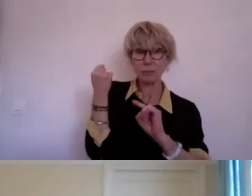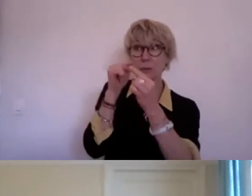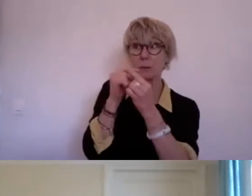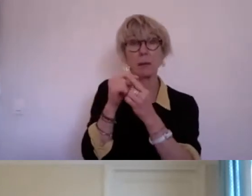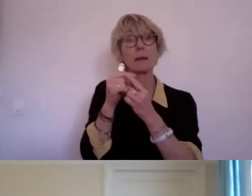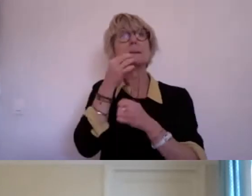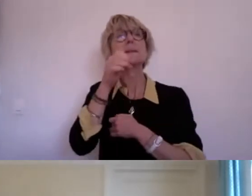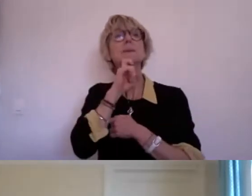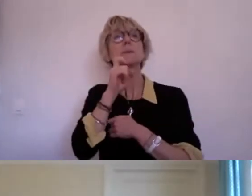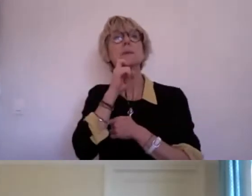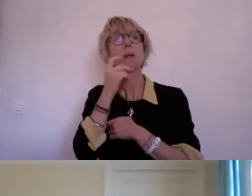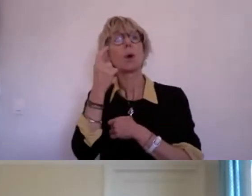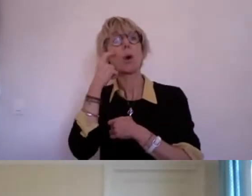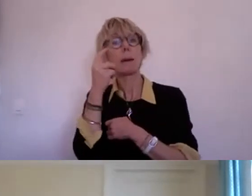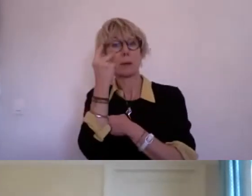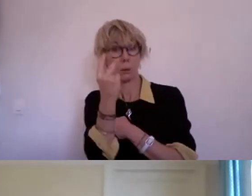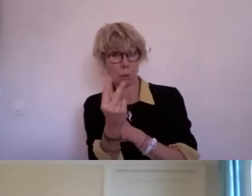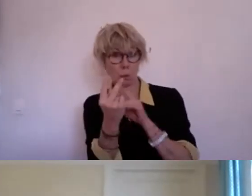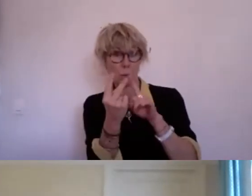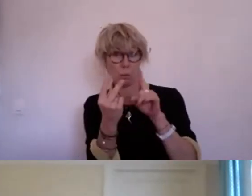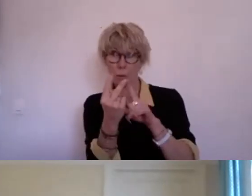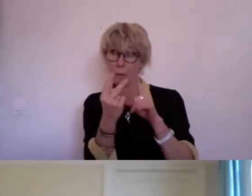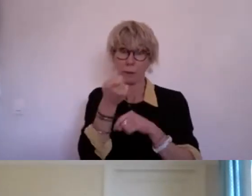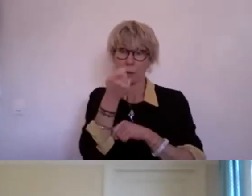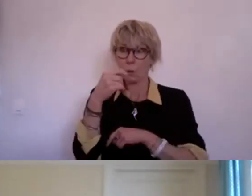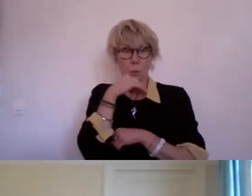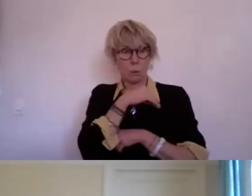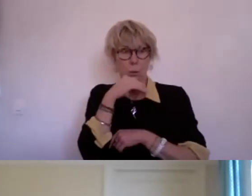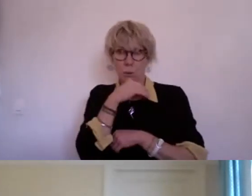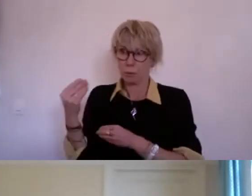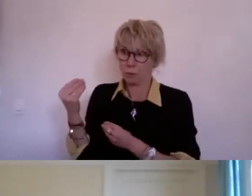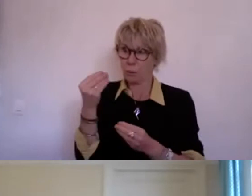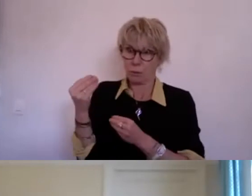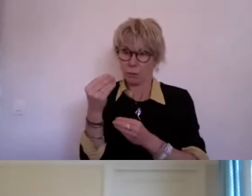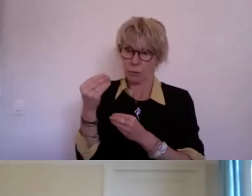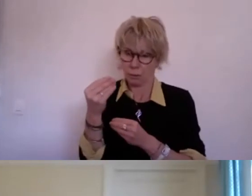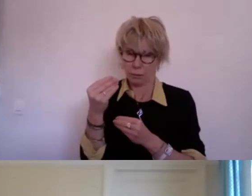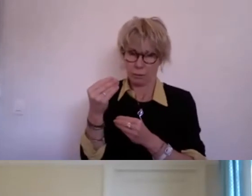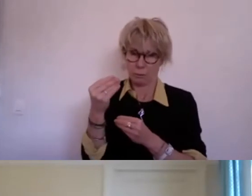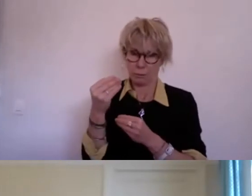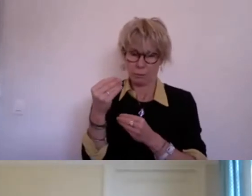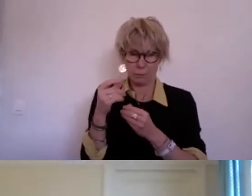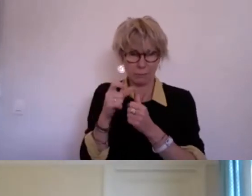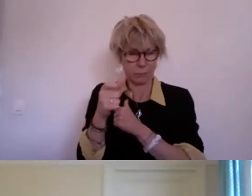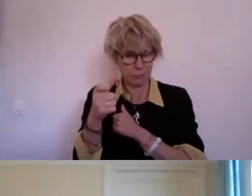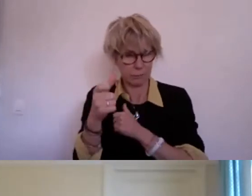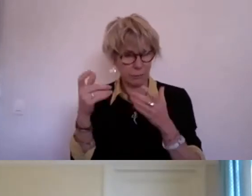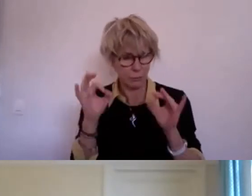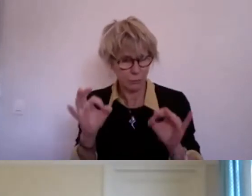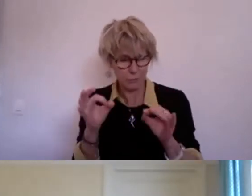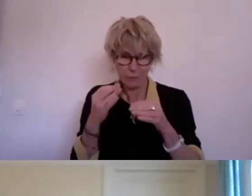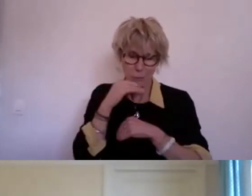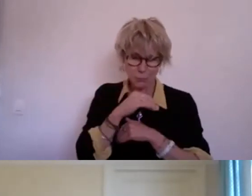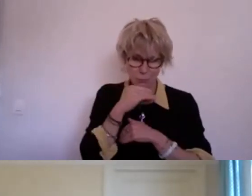constat. C'était, il y avait l'urgence, nous avons réagi à l'urgence et en fin de compte, cette urgence nous a fait mettre en place des choses qui nous emmènent des réflexions et